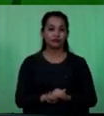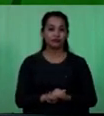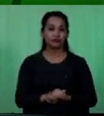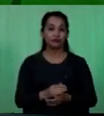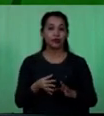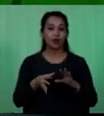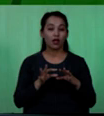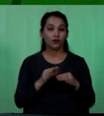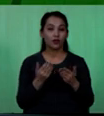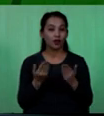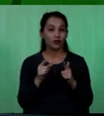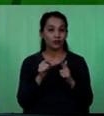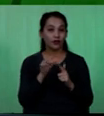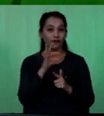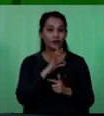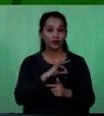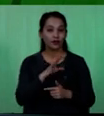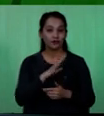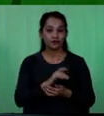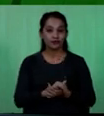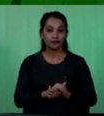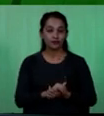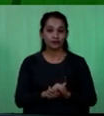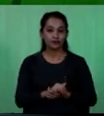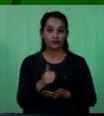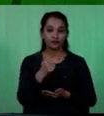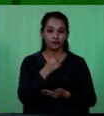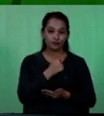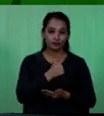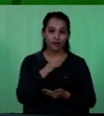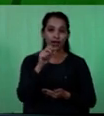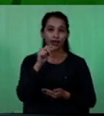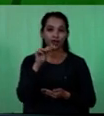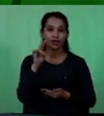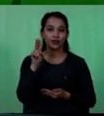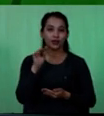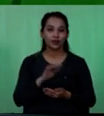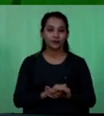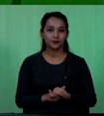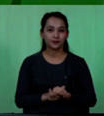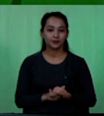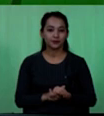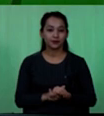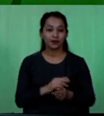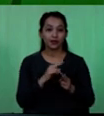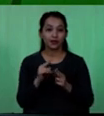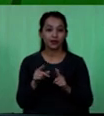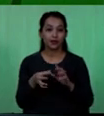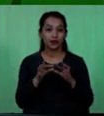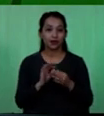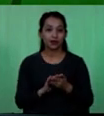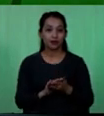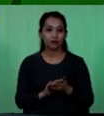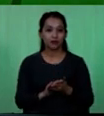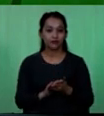Ushbu gapda qaysi so'zdan foydalandim? Achindi. Keyingi gapimiz.